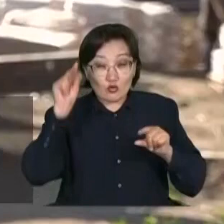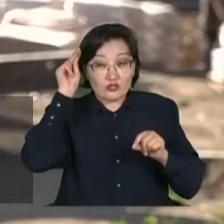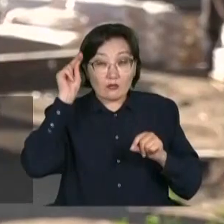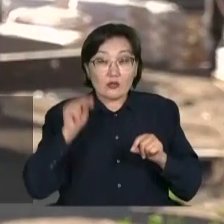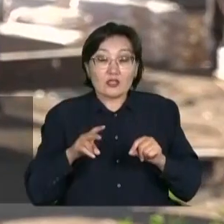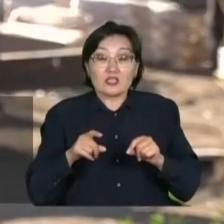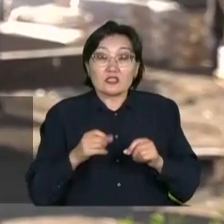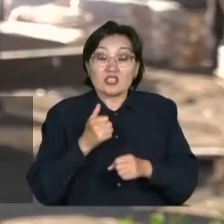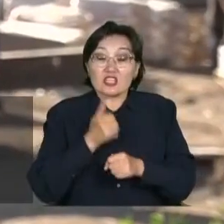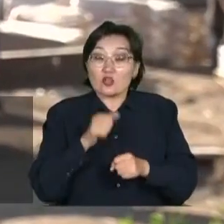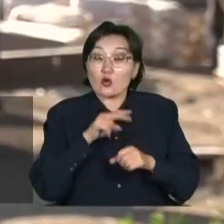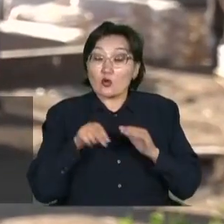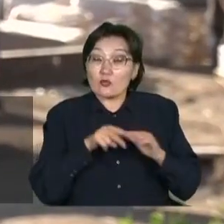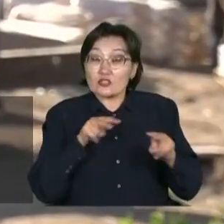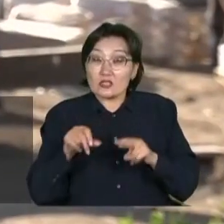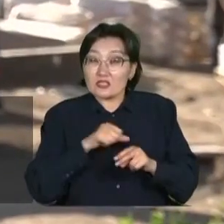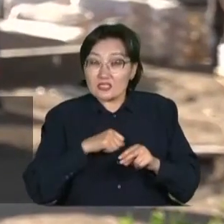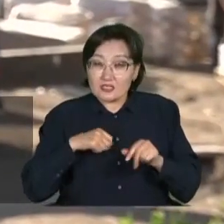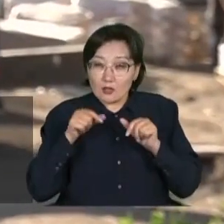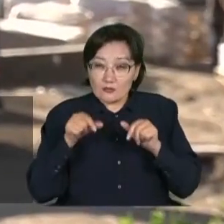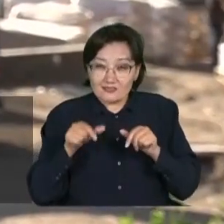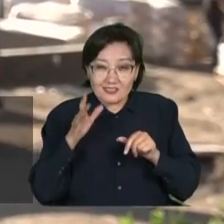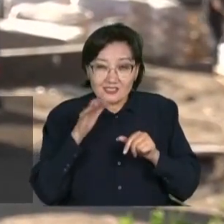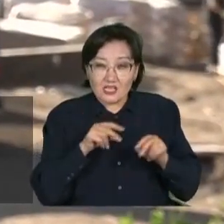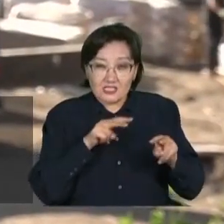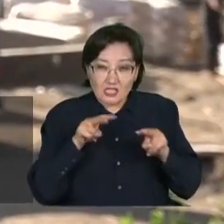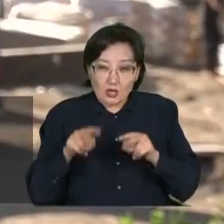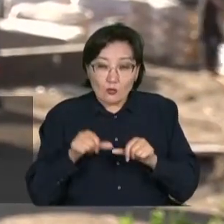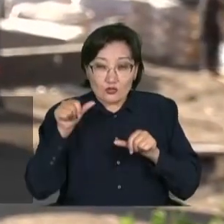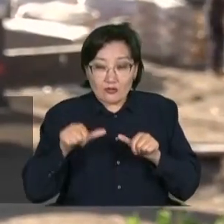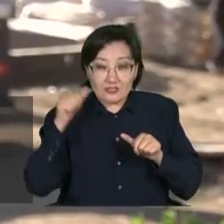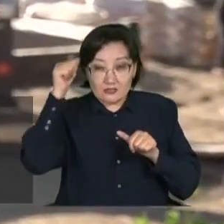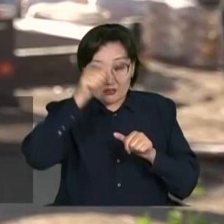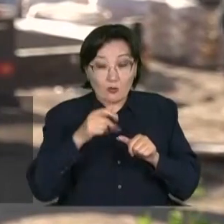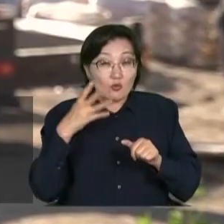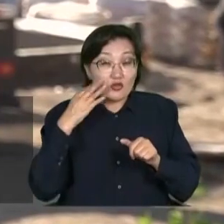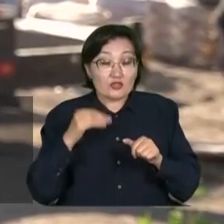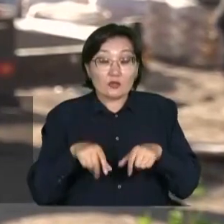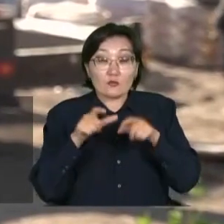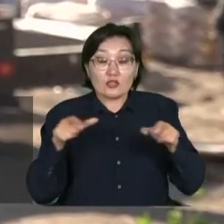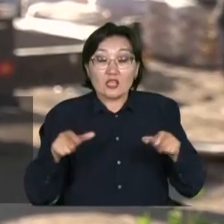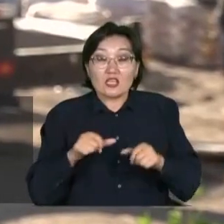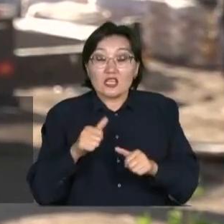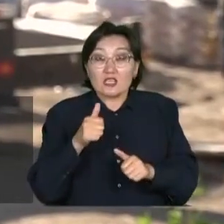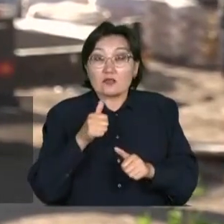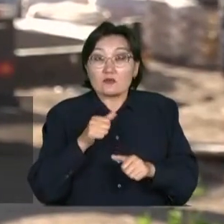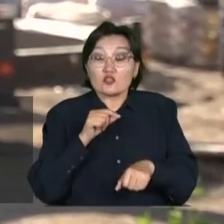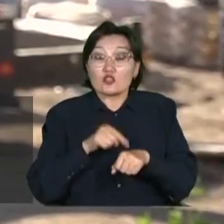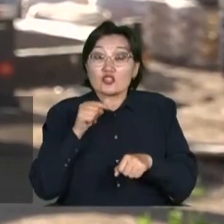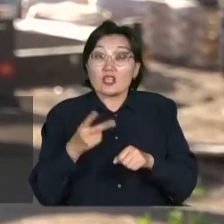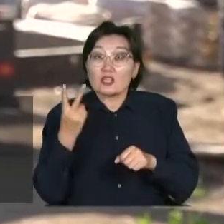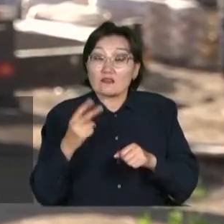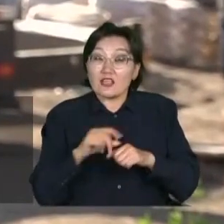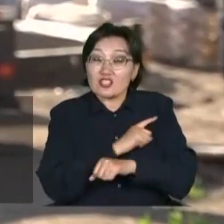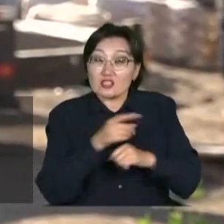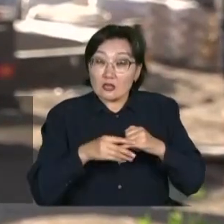на строгом контроле. Я сама все время сюда приезжаю. Особенно в этом году алматинцы испытали 2 сильных землетрясения. И после них,